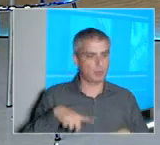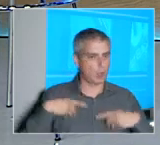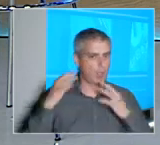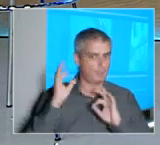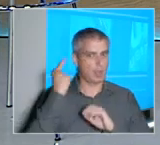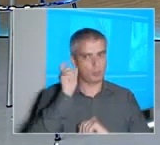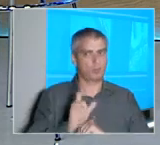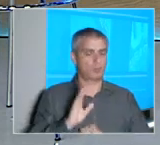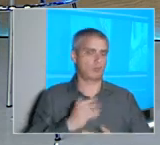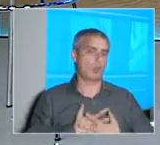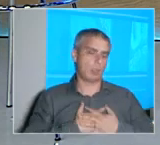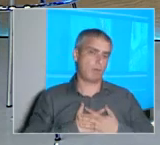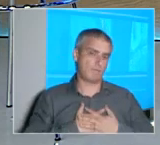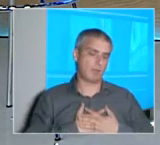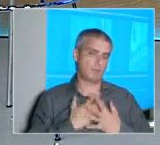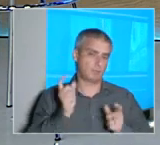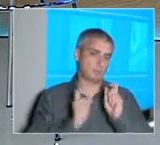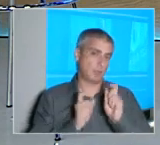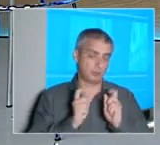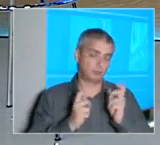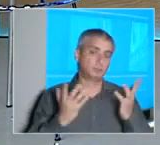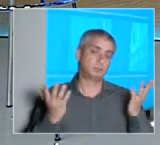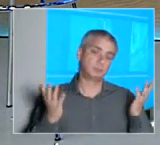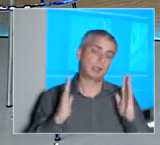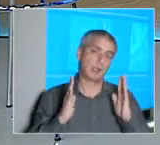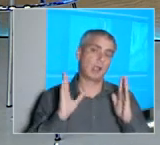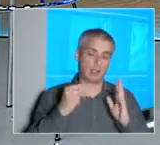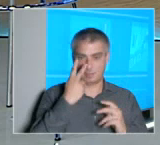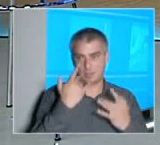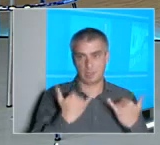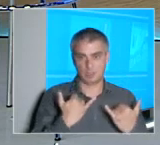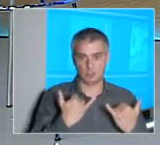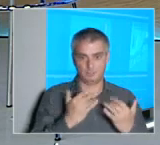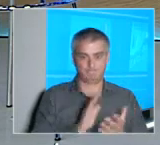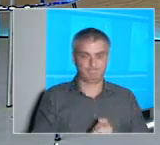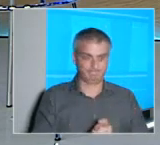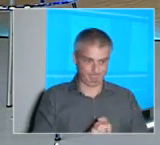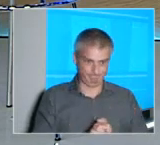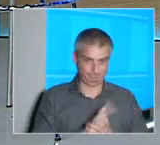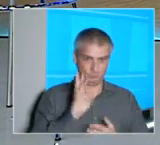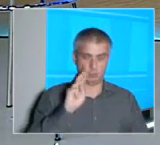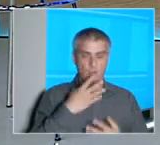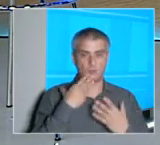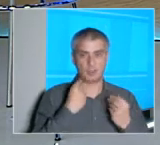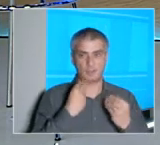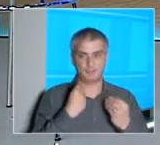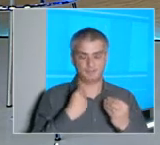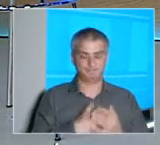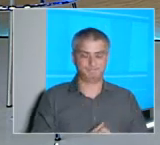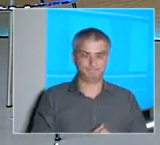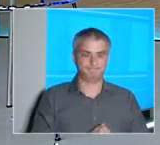הייתה דמות אהובה לבריות, וכך זה גם נראה כיום. שרון, תודה. תודה לך,